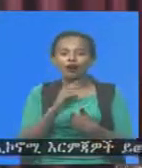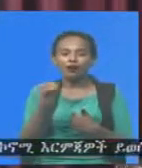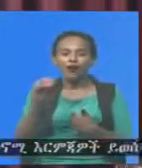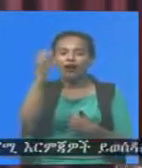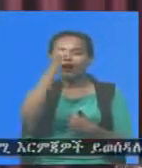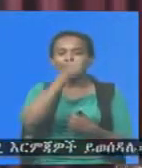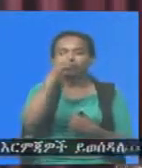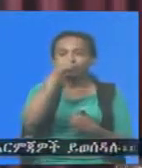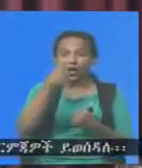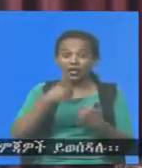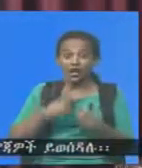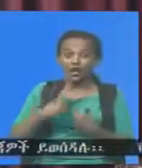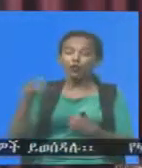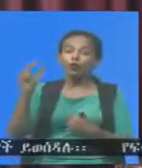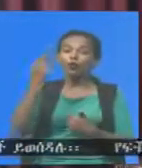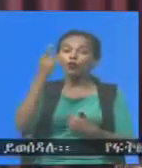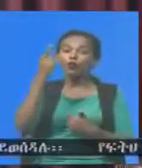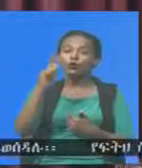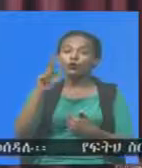ኢትዮጵያ ያለው ቦረና